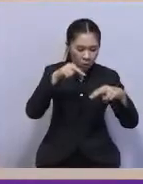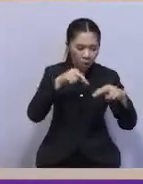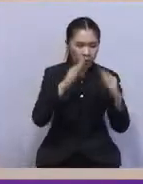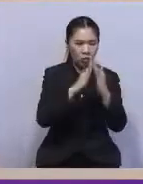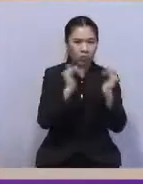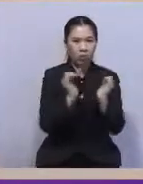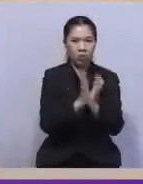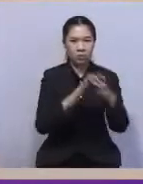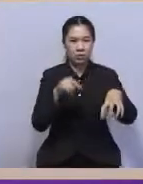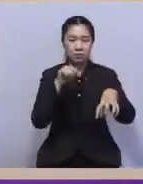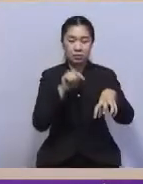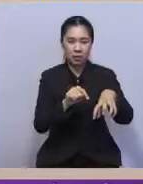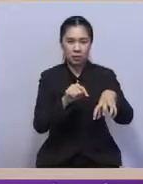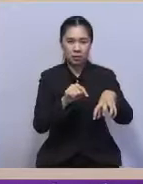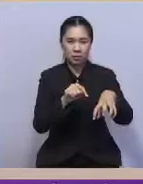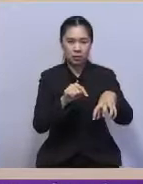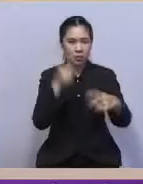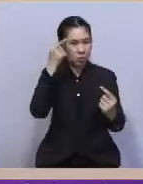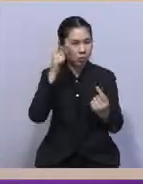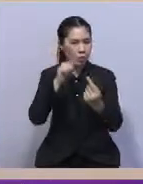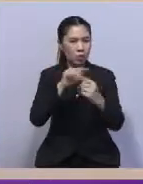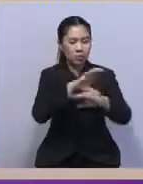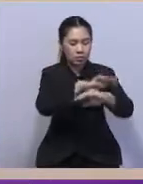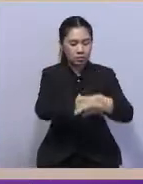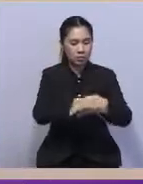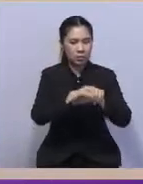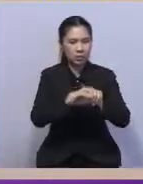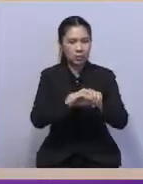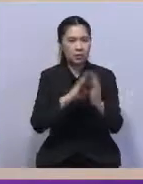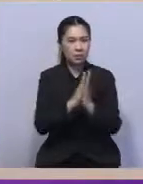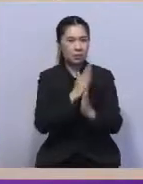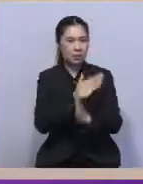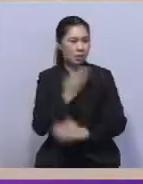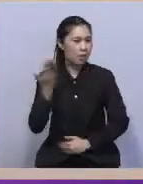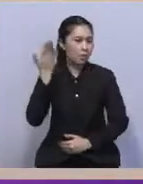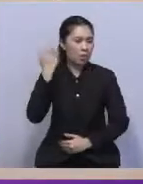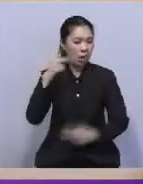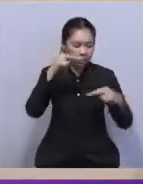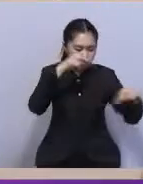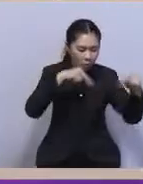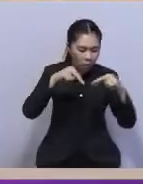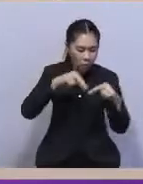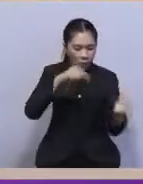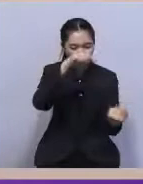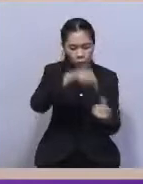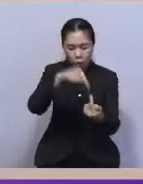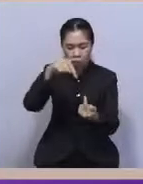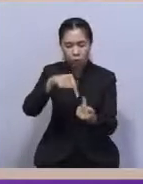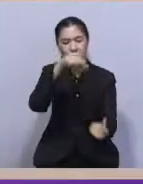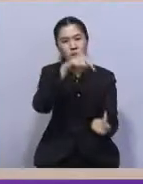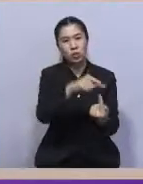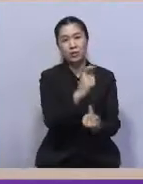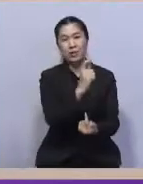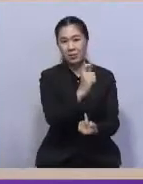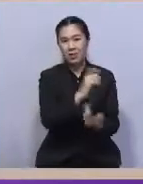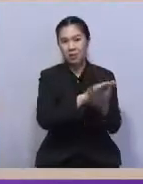ธรรมกายนะคะเพื่อจับกลุ่มพระธรรมชโยนั้นปฏิบัติการเมื่อวานนี้นะคะก็ได้ค้นบริเวณโซน A เป็นที่เรียบร้อยแล้วนะคะก็